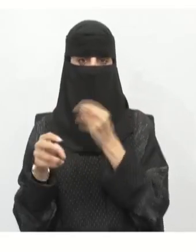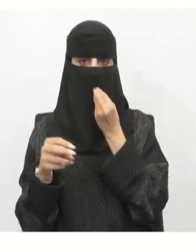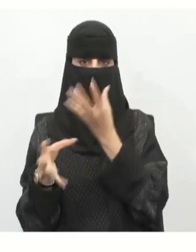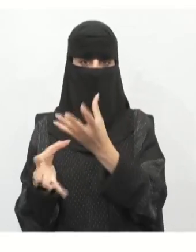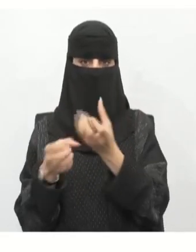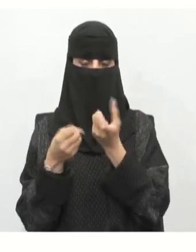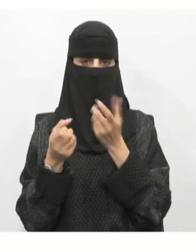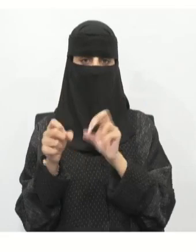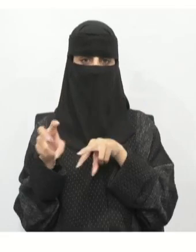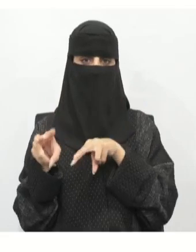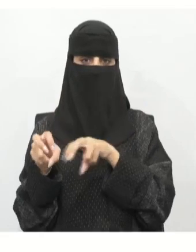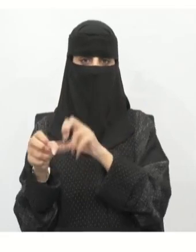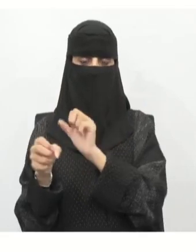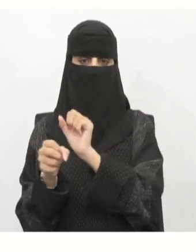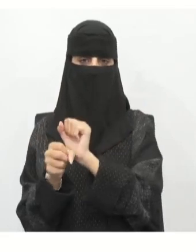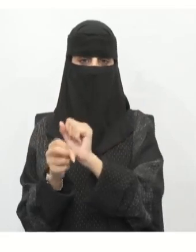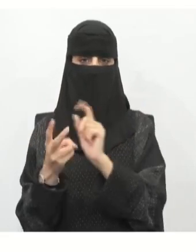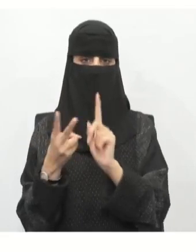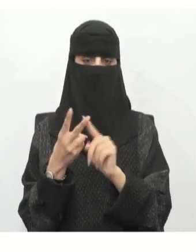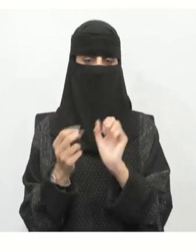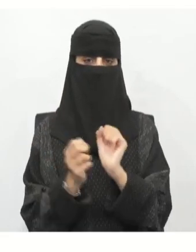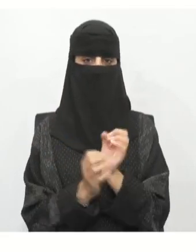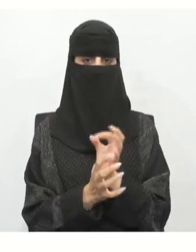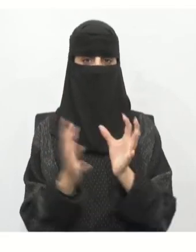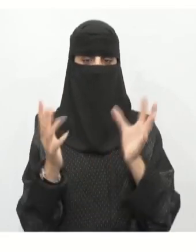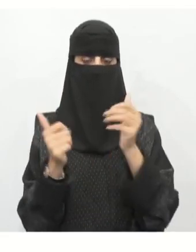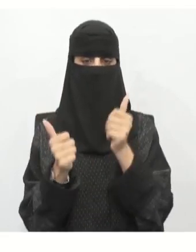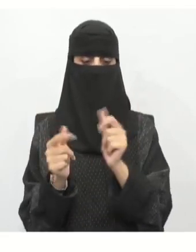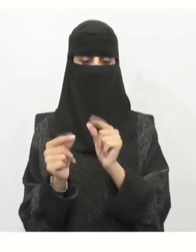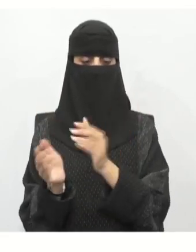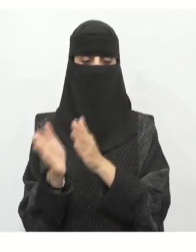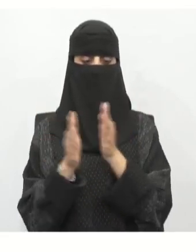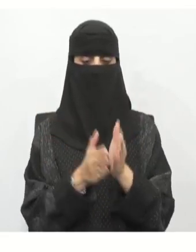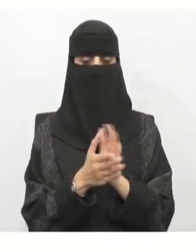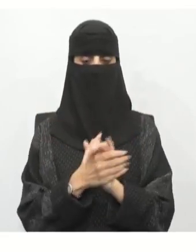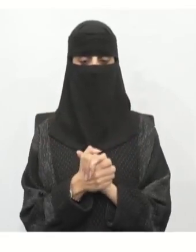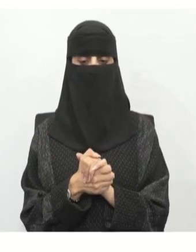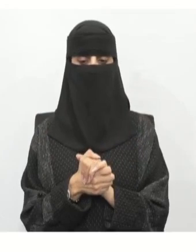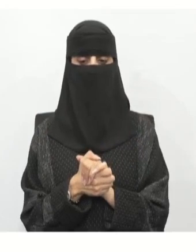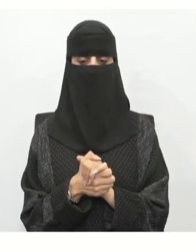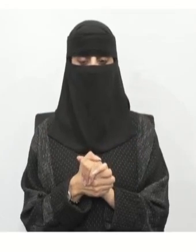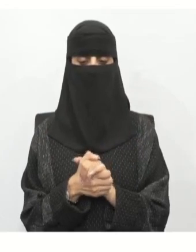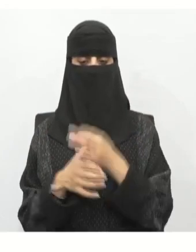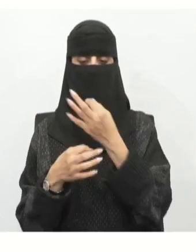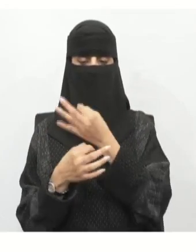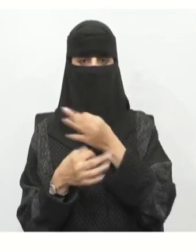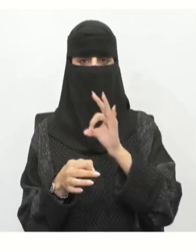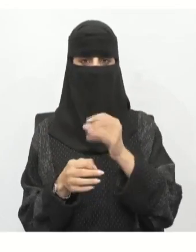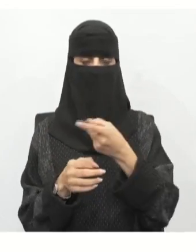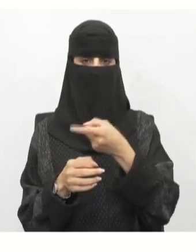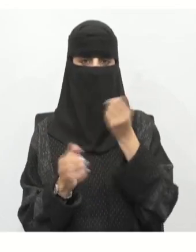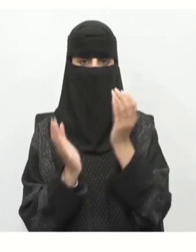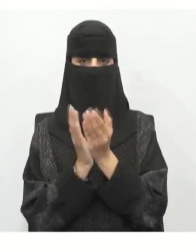بارك الله فيكم حيواني ومصدر ومصدر نباتي مبدعين ايضا تعرفنا في